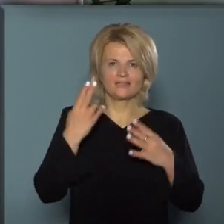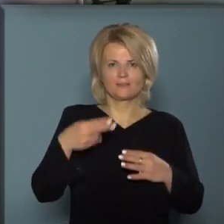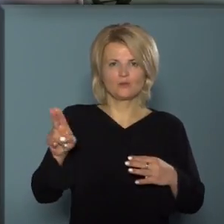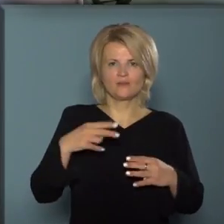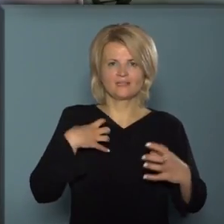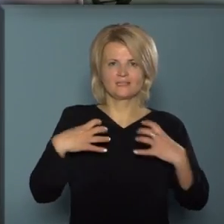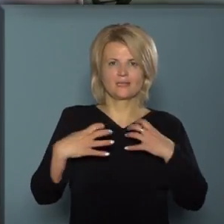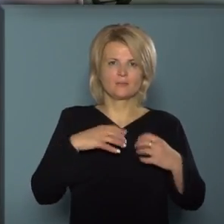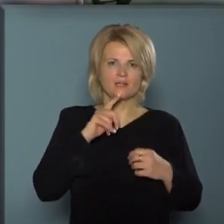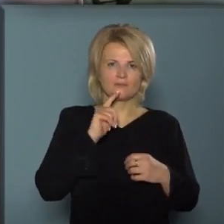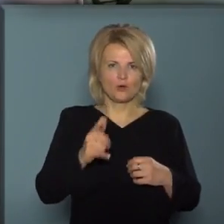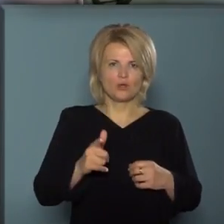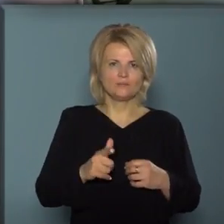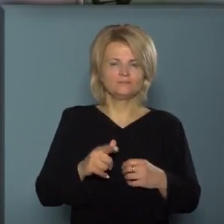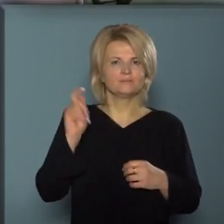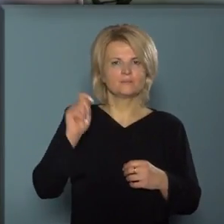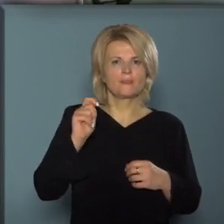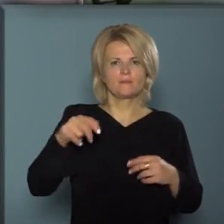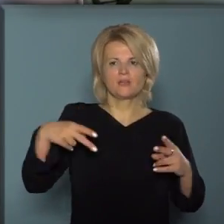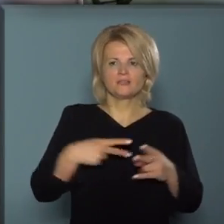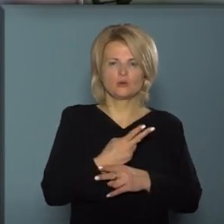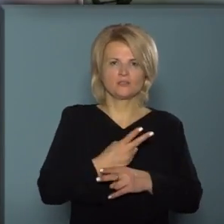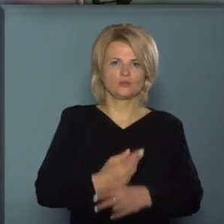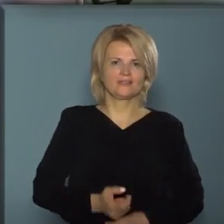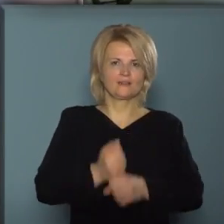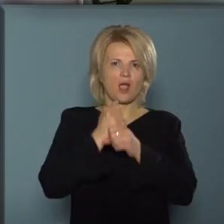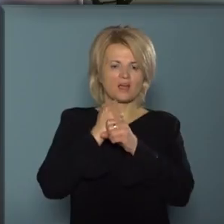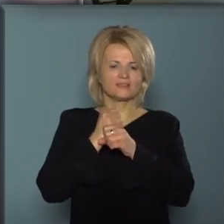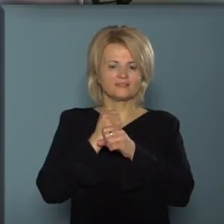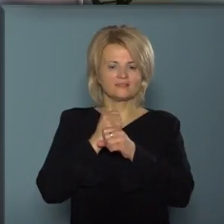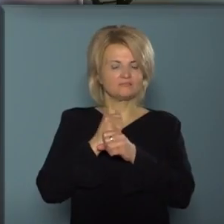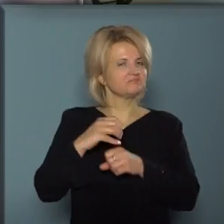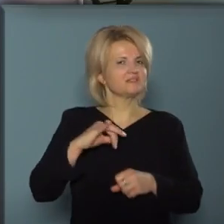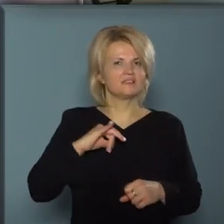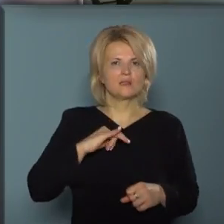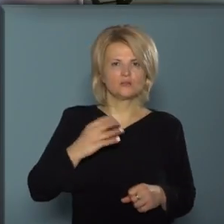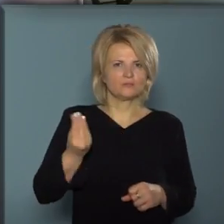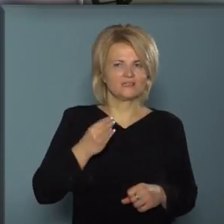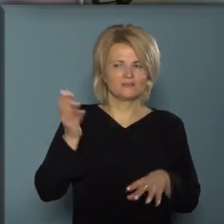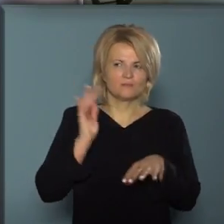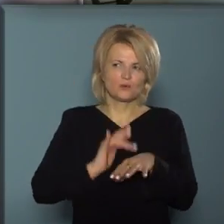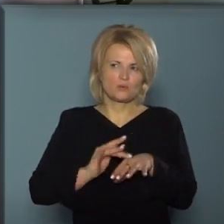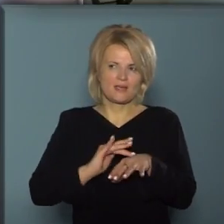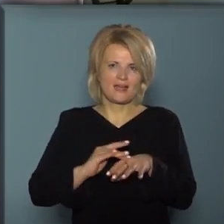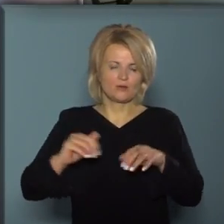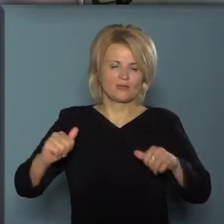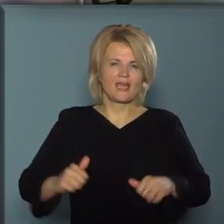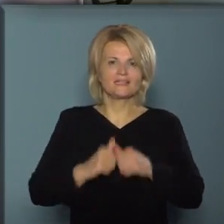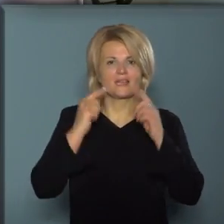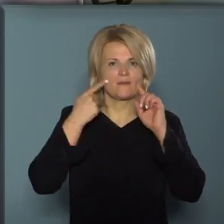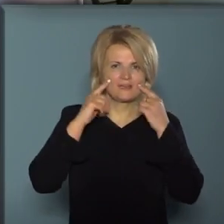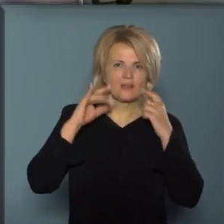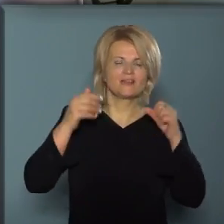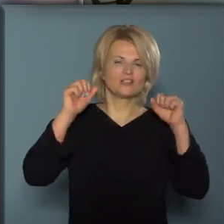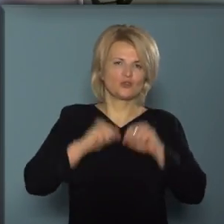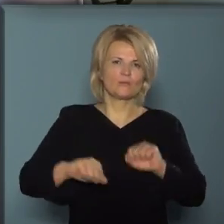majd szerepelni fog. Áprilisban szoktuk ezt mindig tartani, és ennek az érdekessége, hogy próbálunk egyszerre vidám és